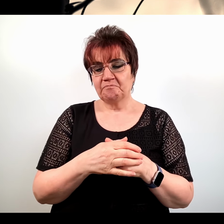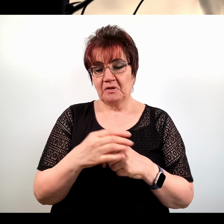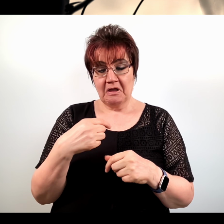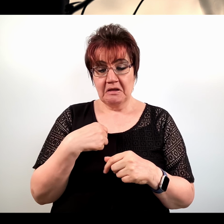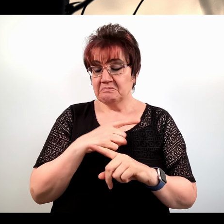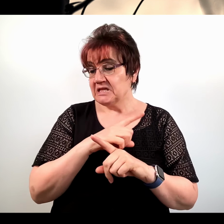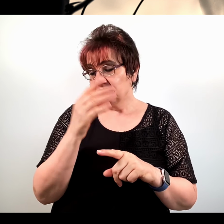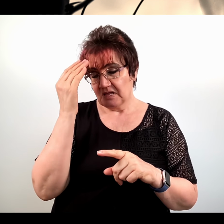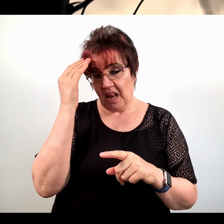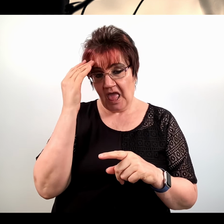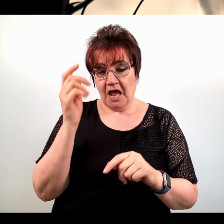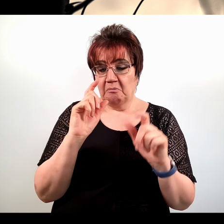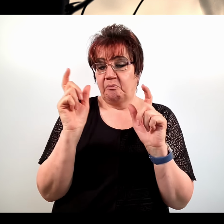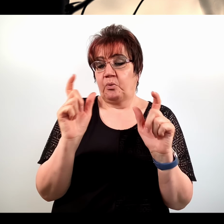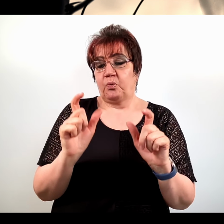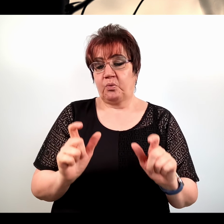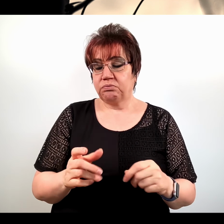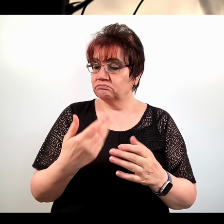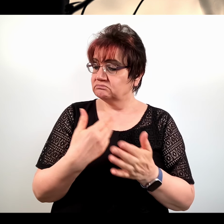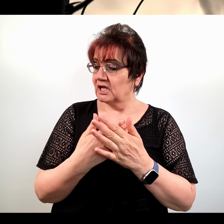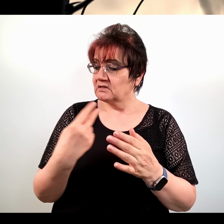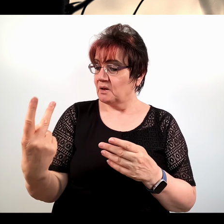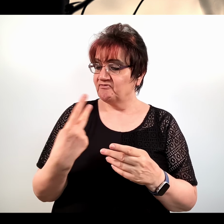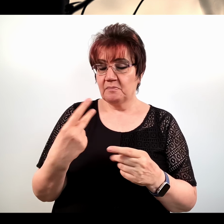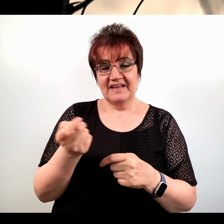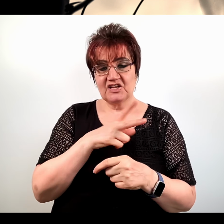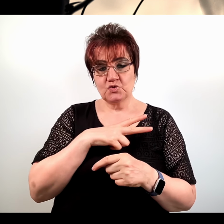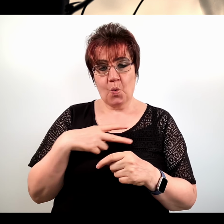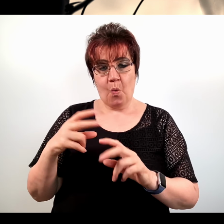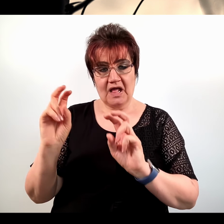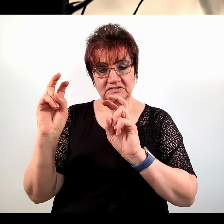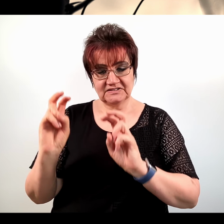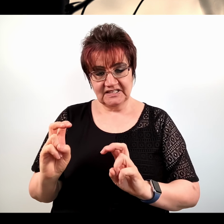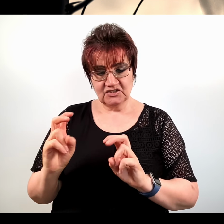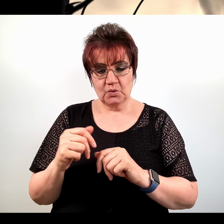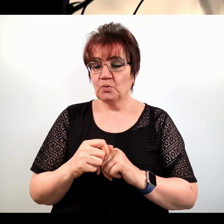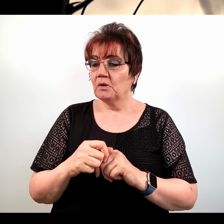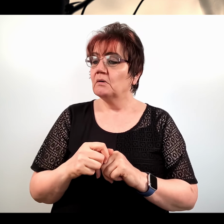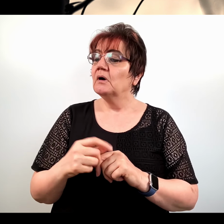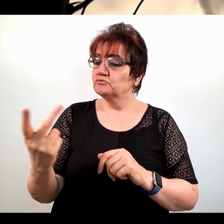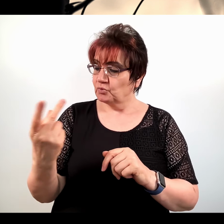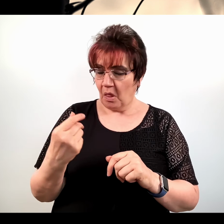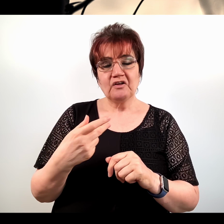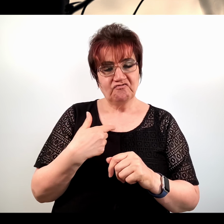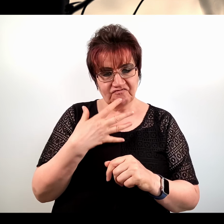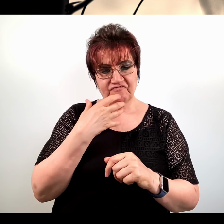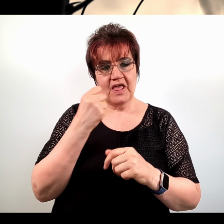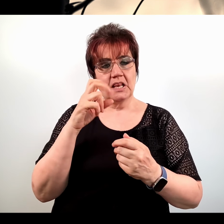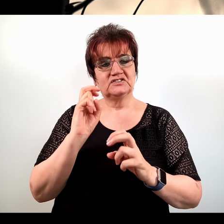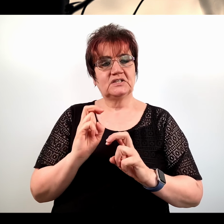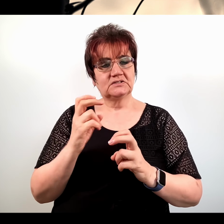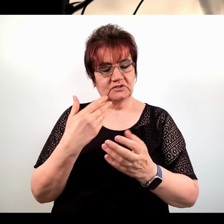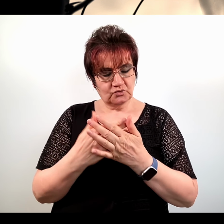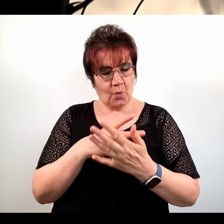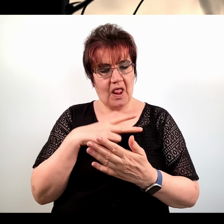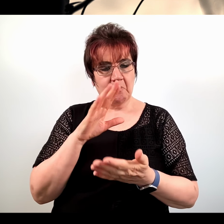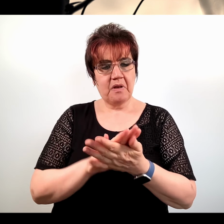habe ich nicht gelernt. Also werden wir hier so lange sitzen bleiben, solange es uns gefällt